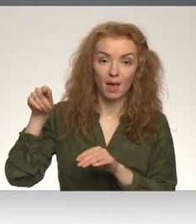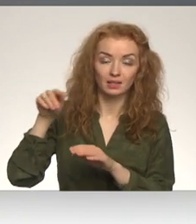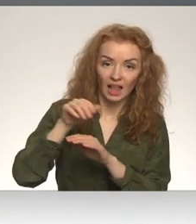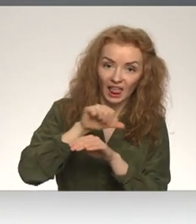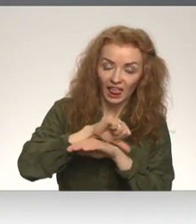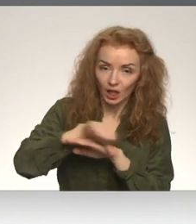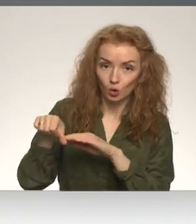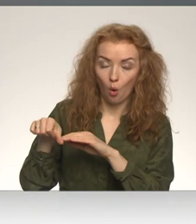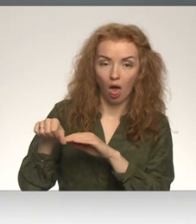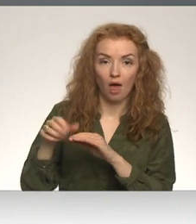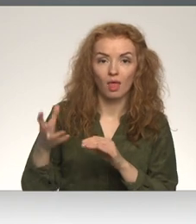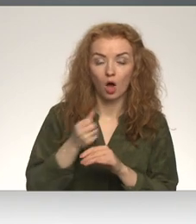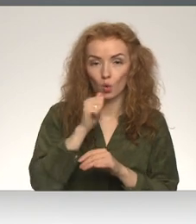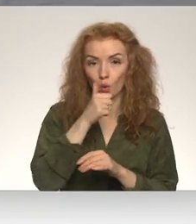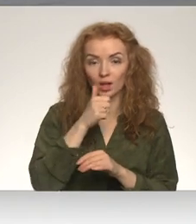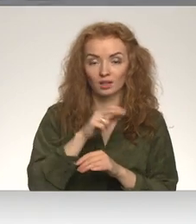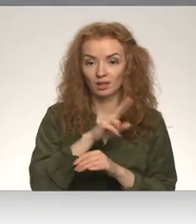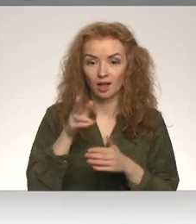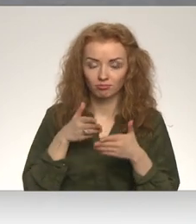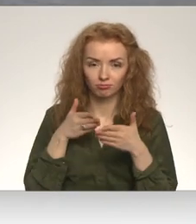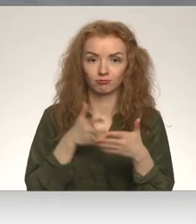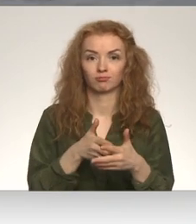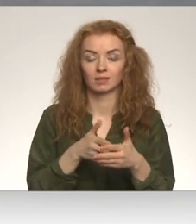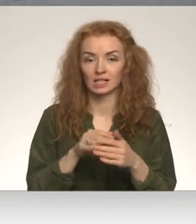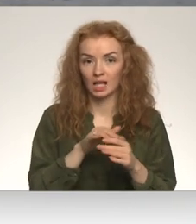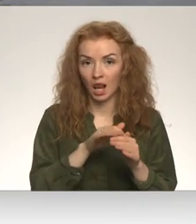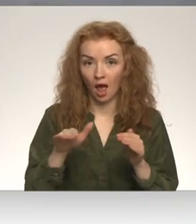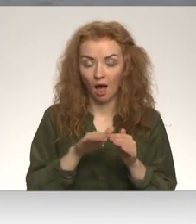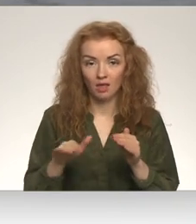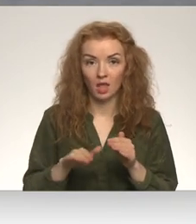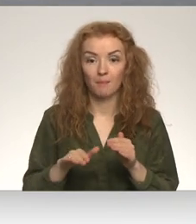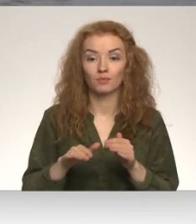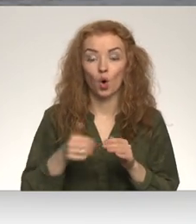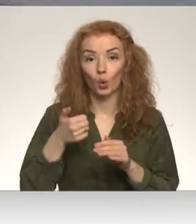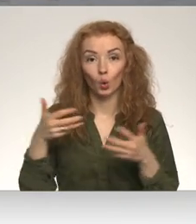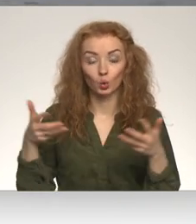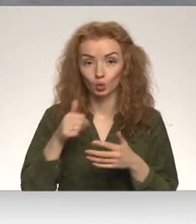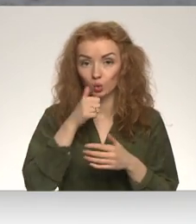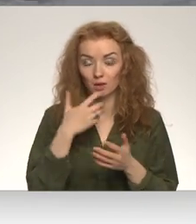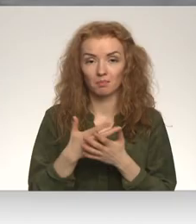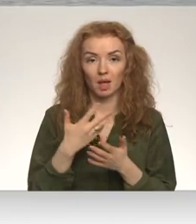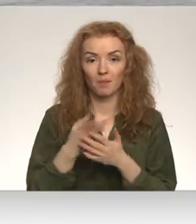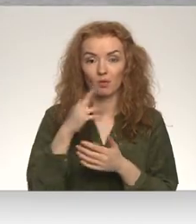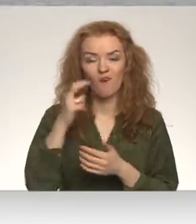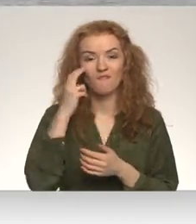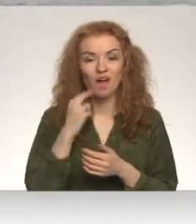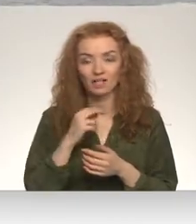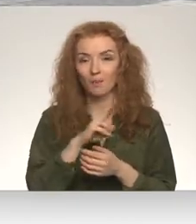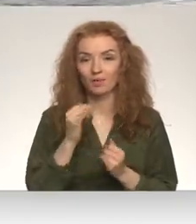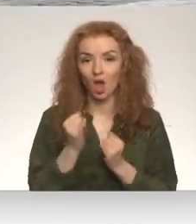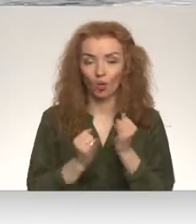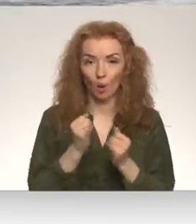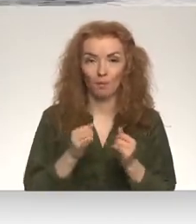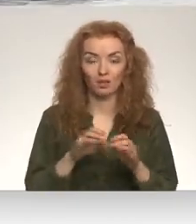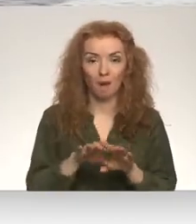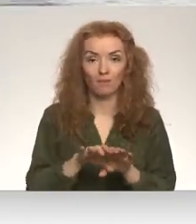ar ūdens necaurlaidīgiem slāņiem. Gruntsūdeņos nonāk dažāda veida piesārņojums, piemēram, no novecojušām un nekoptām